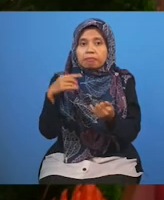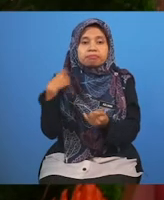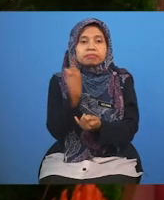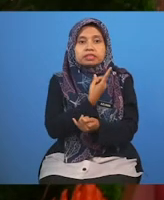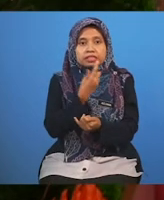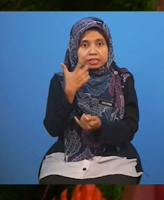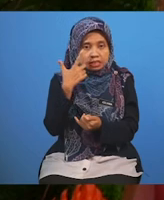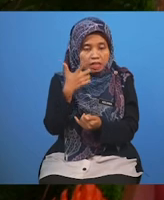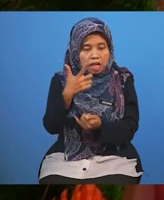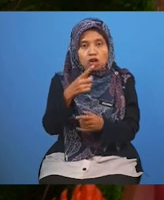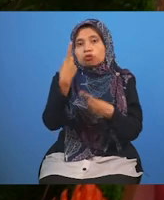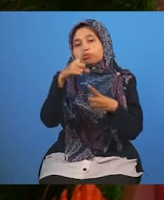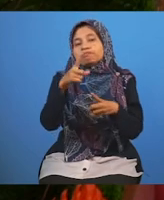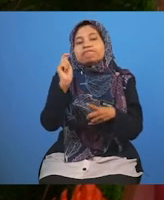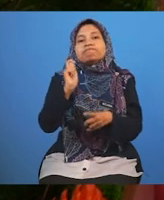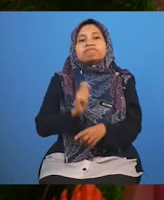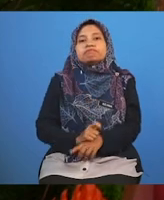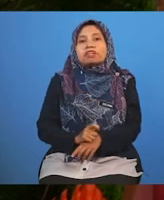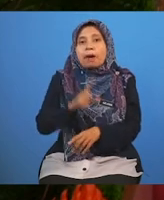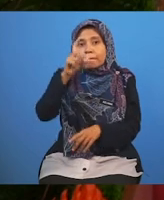Mari kita lihat jawapan untuk soalan tadi.